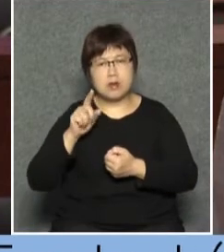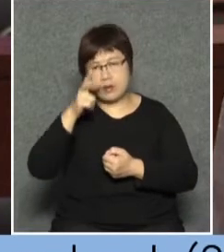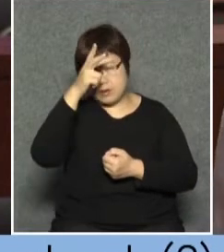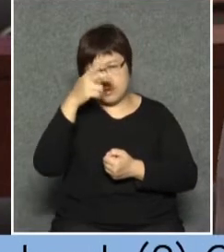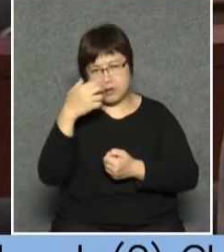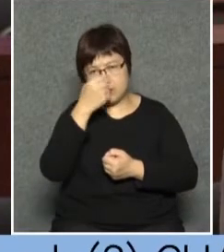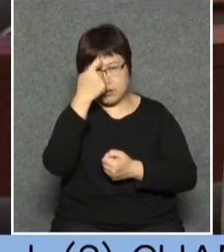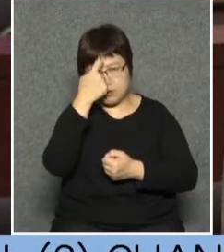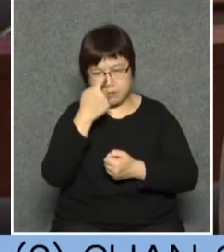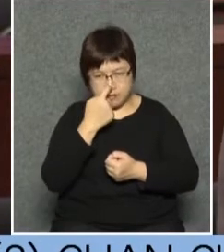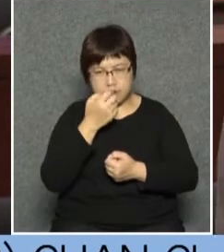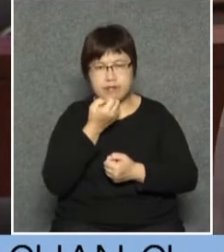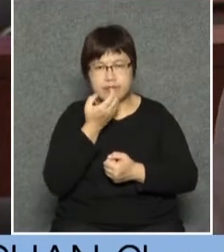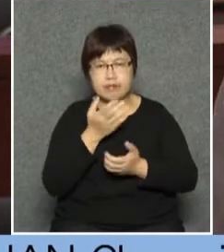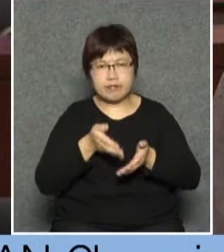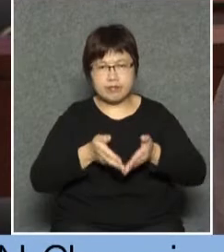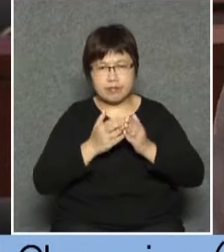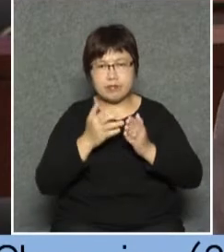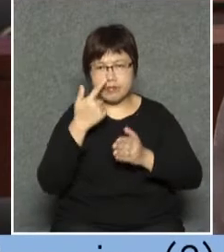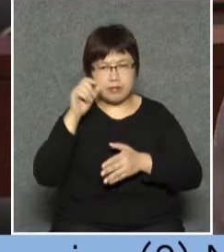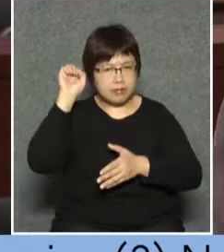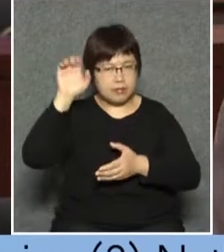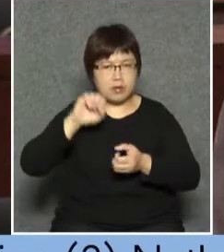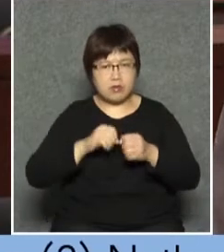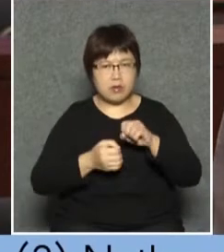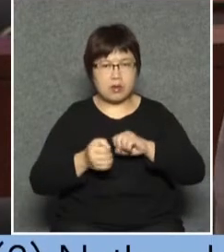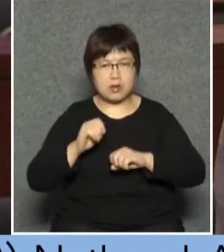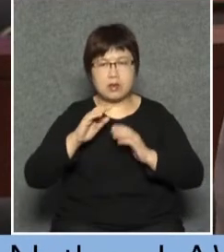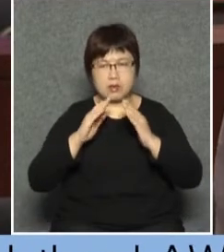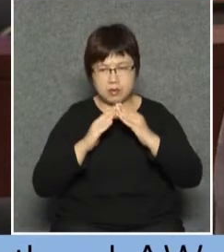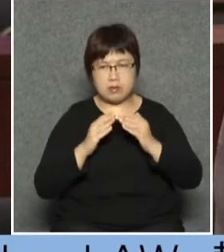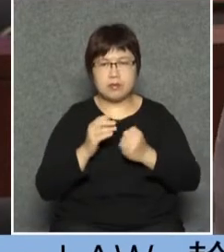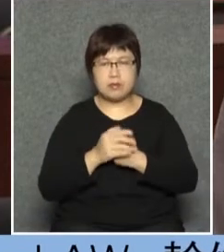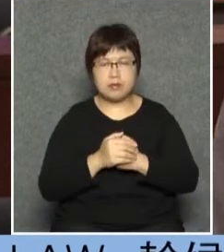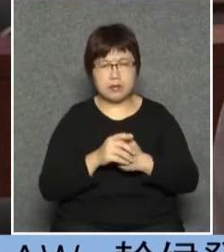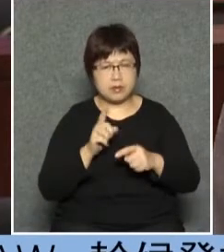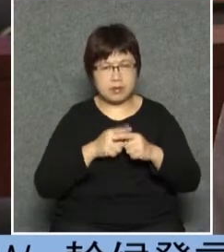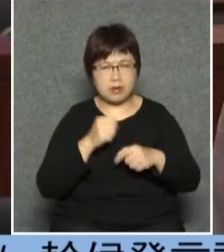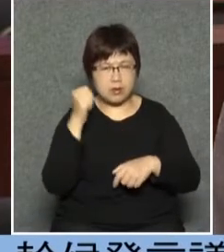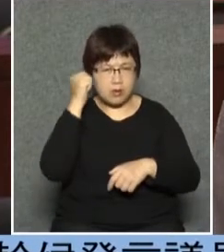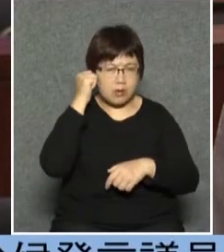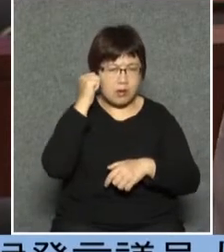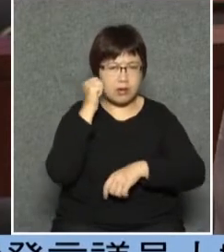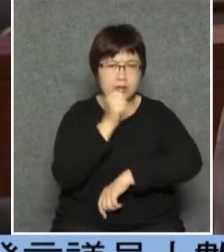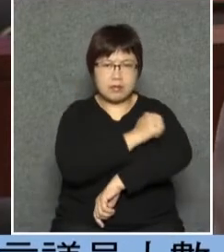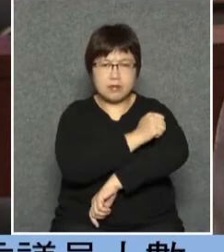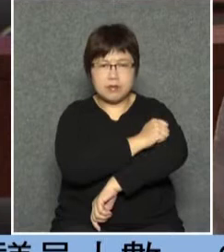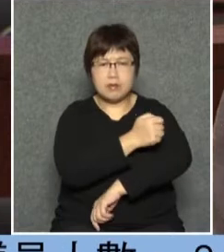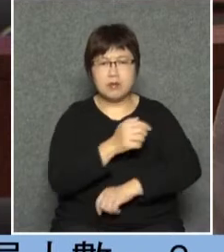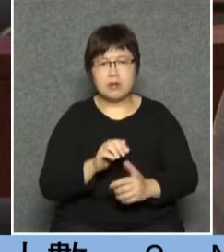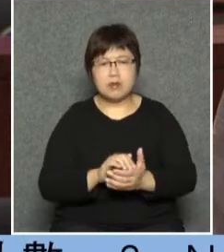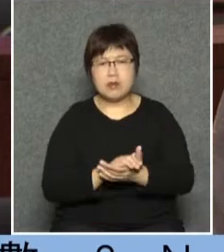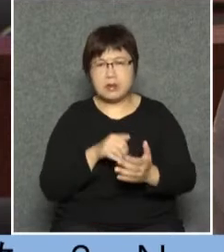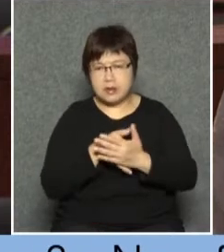台提出成立創科局，當中真是艱難重重，百般阻